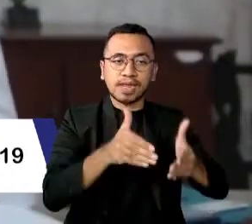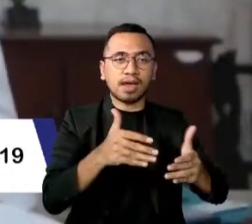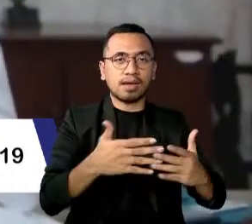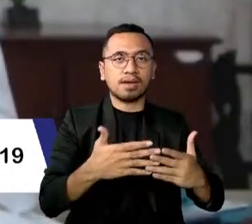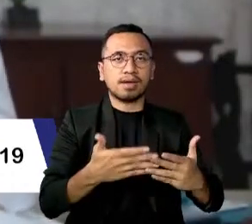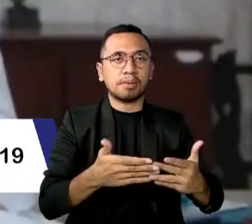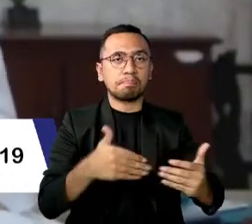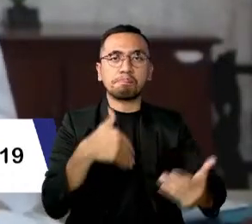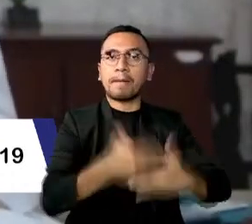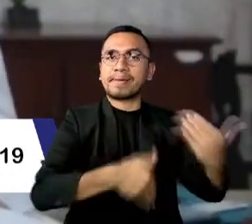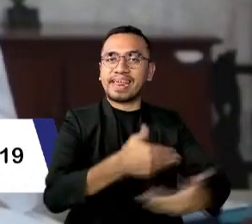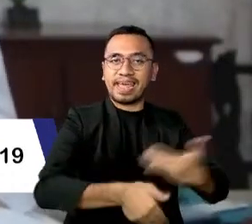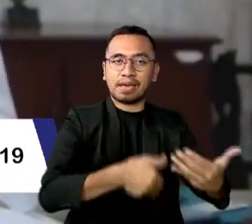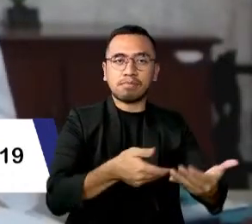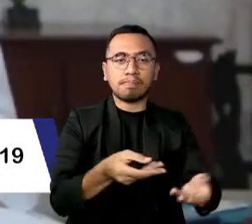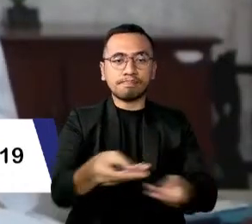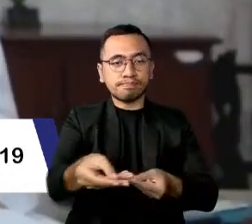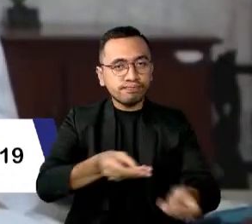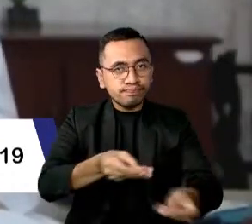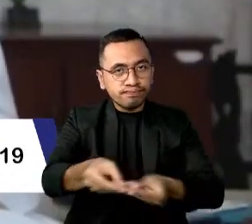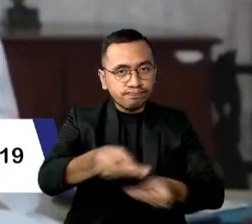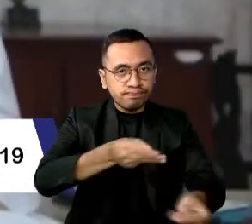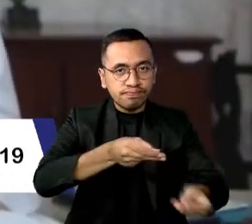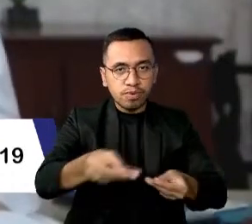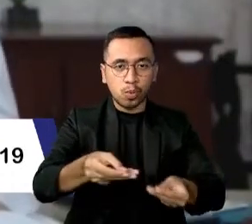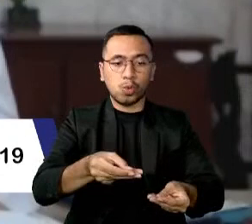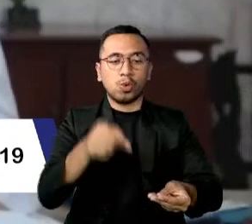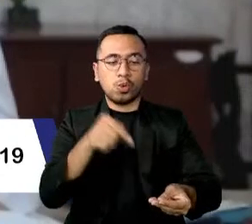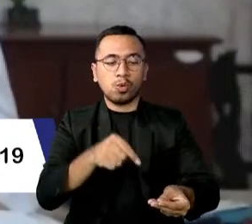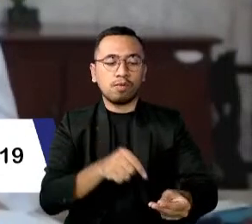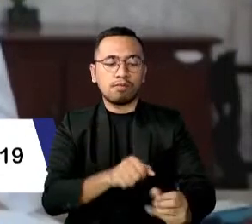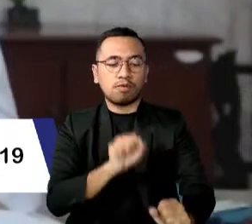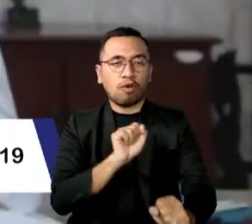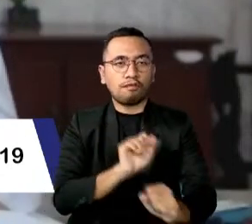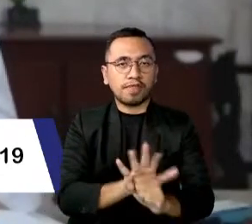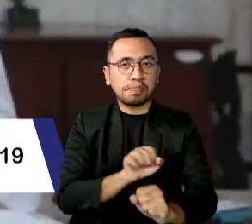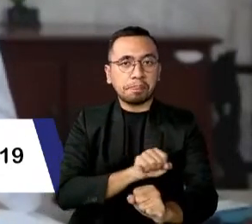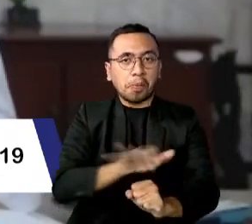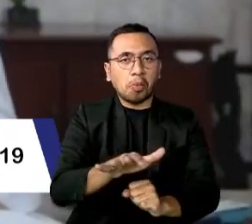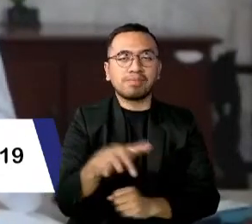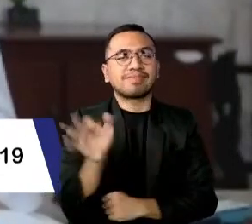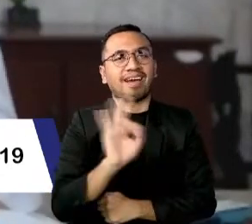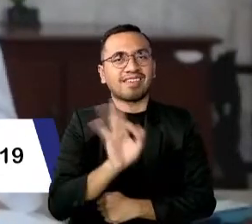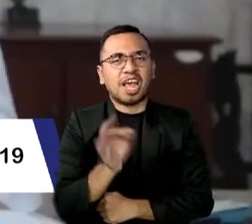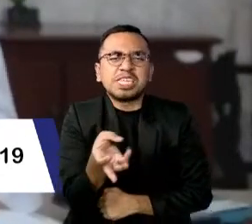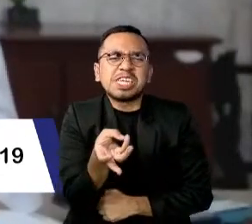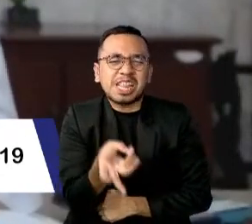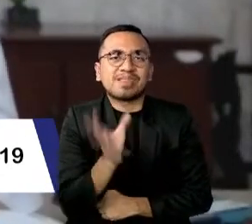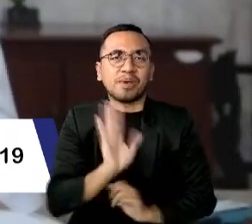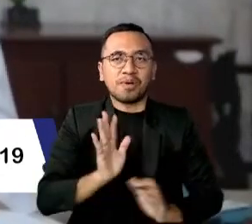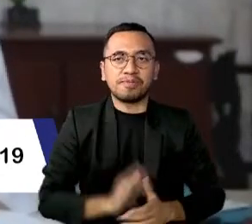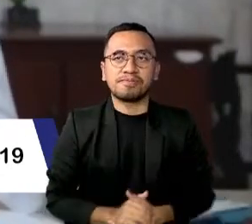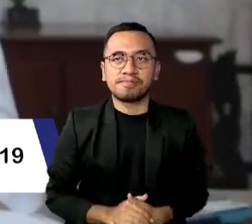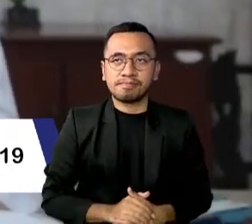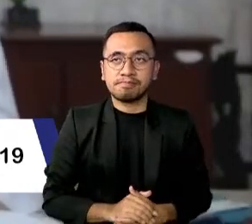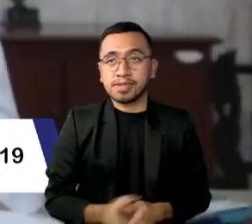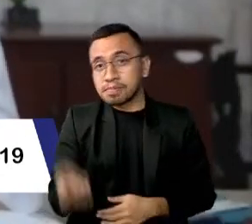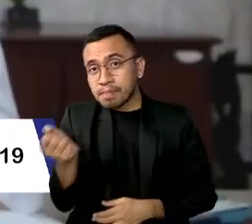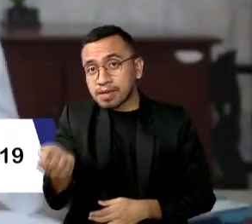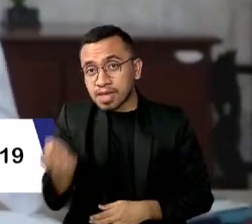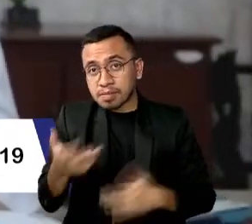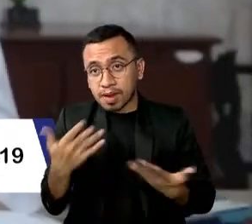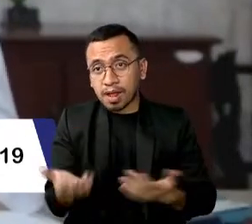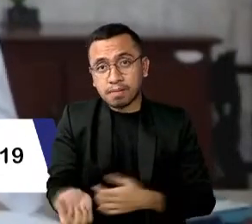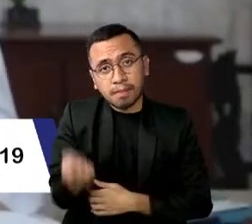industri dan perdagangan tidak memberikan kontribusi besar dalam peningkatan angka profit jumlah kelas termasuk di pasar